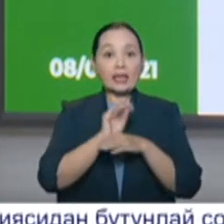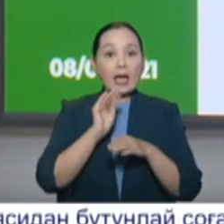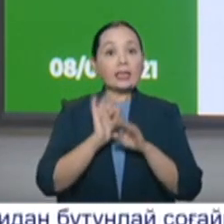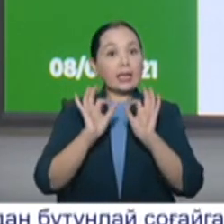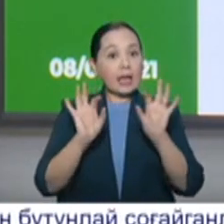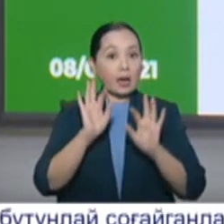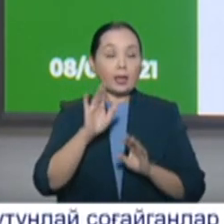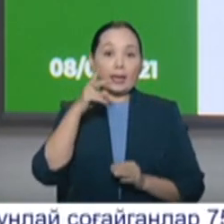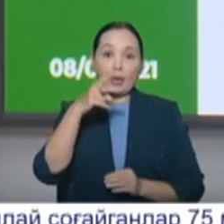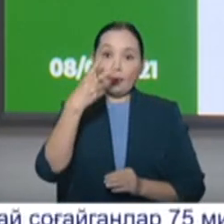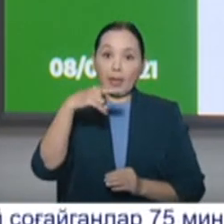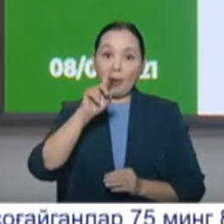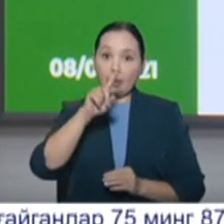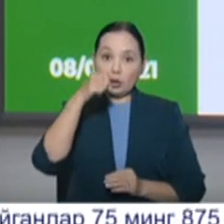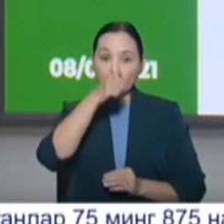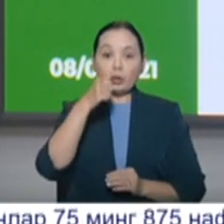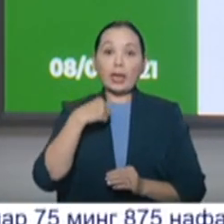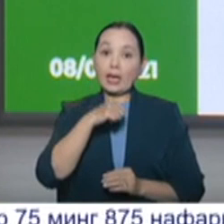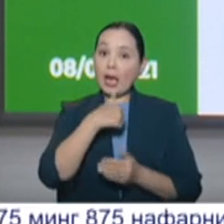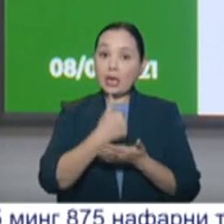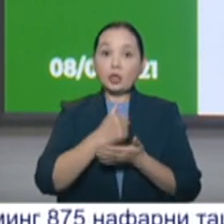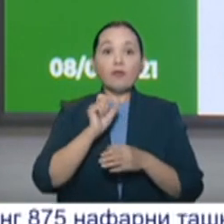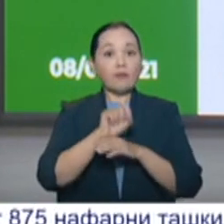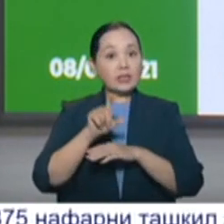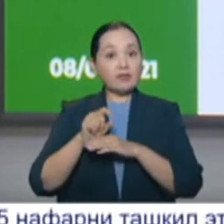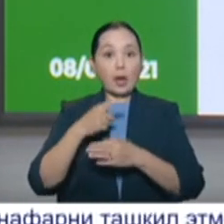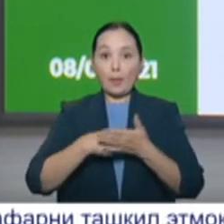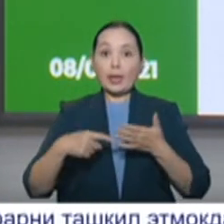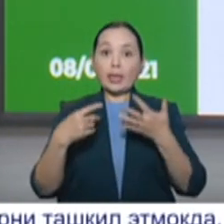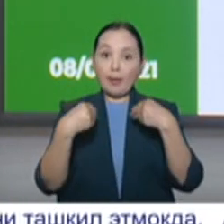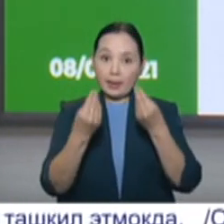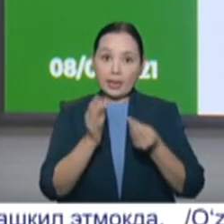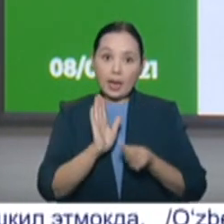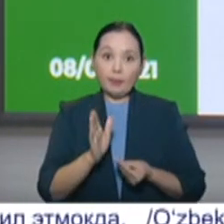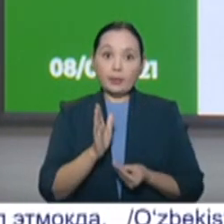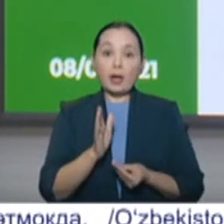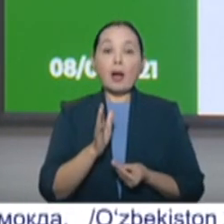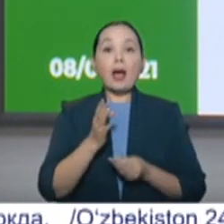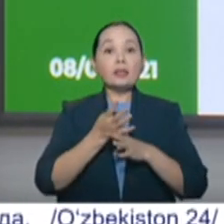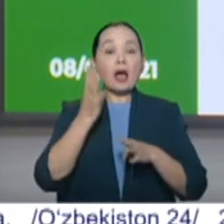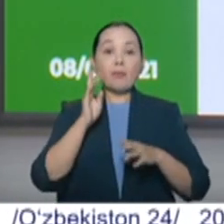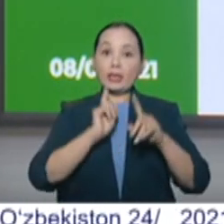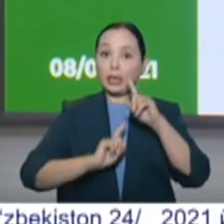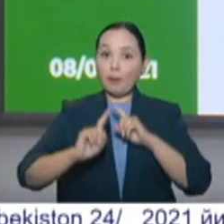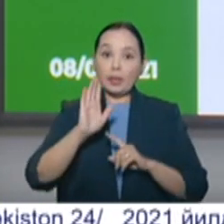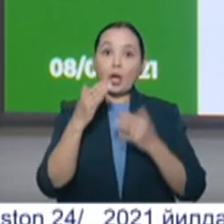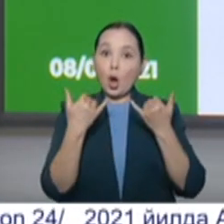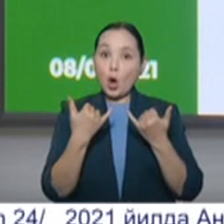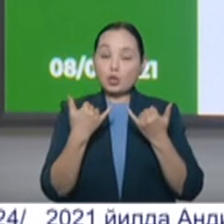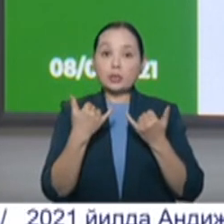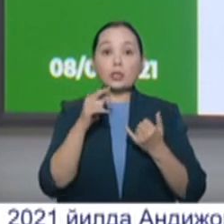qilinyapti. 2021 yildagi eng asosiy dolzarb vazifalar belgilab berilyapti. Navbatdagi brifingda, hozirgi